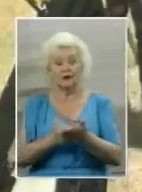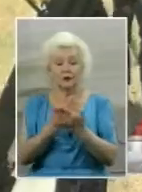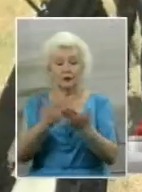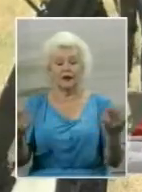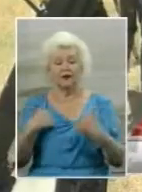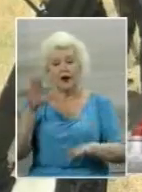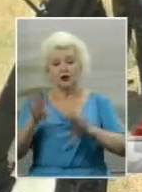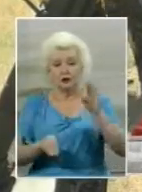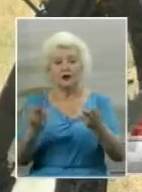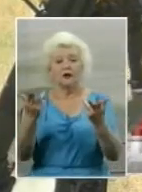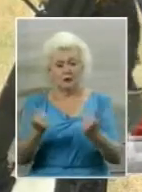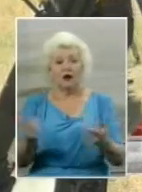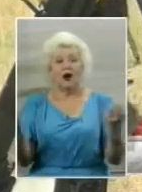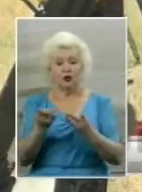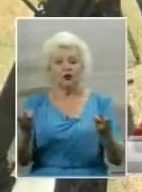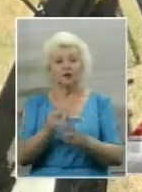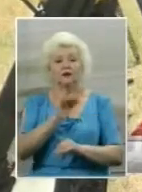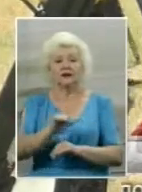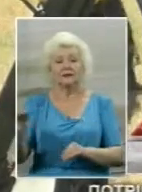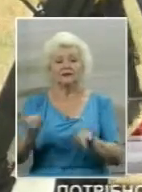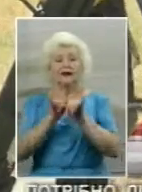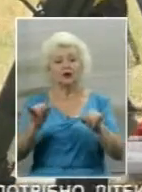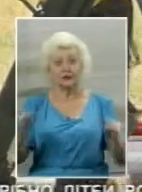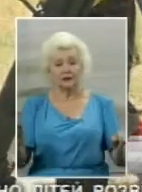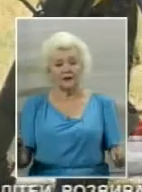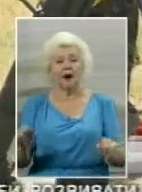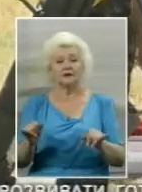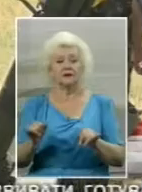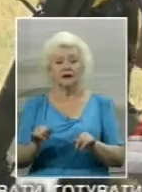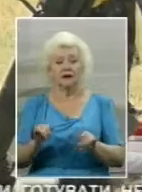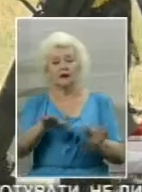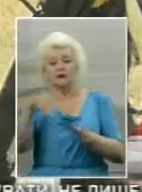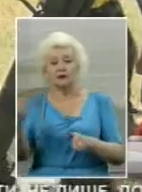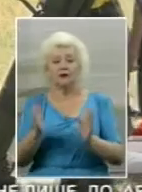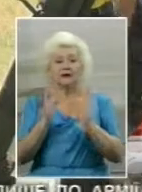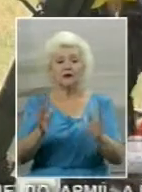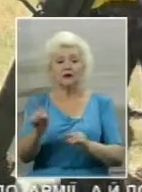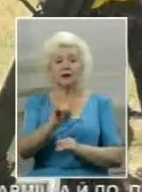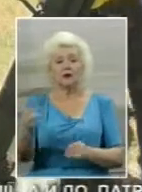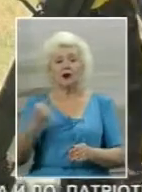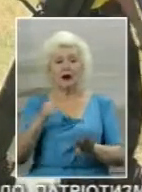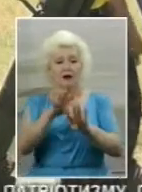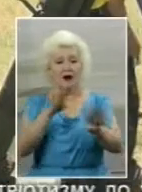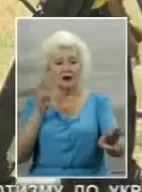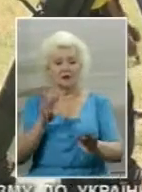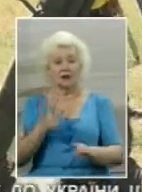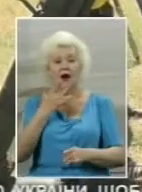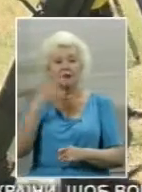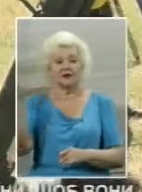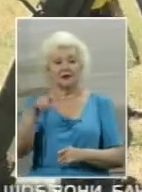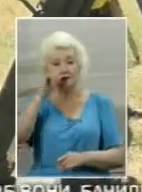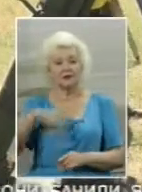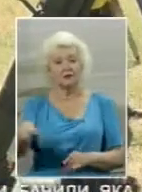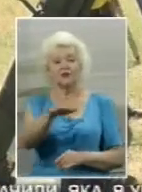Я считаю, что да, нужно как бы людей развивать, детей как бы склонять не то как бы к армии, а к патриотизму к